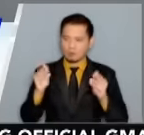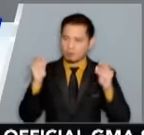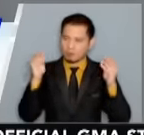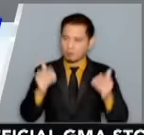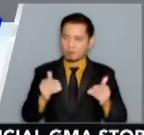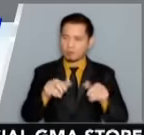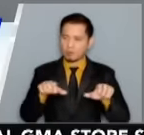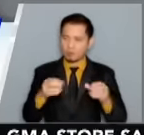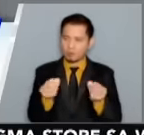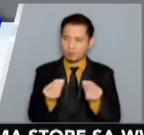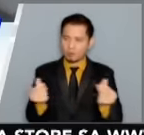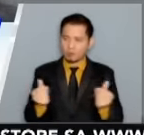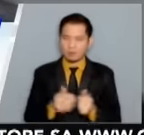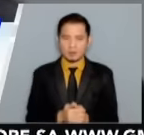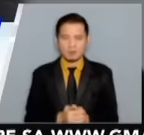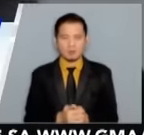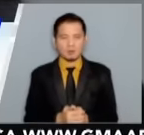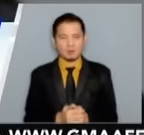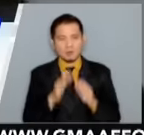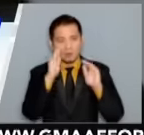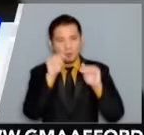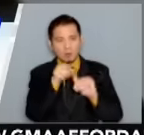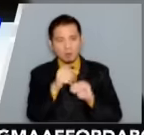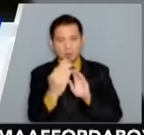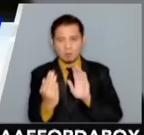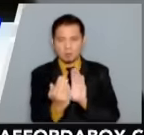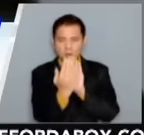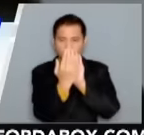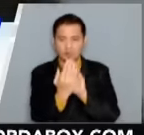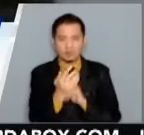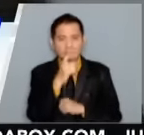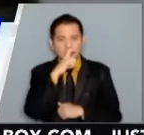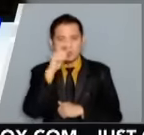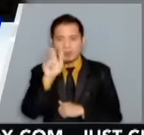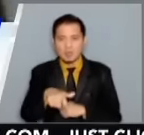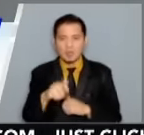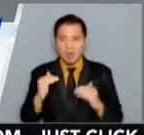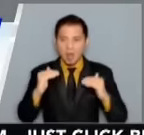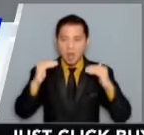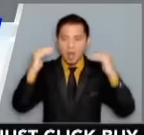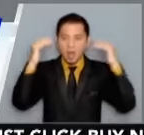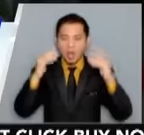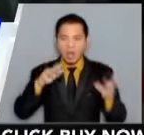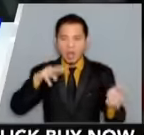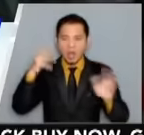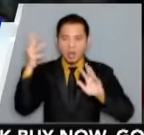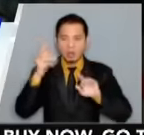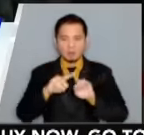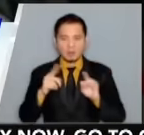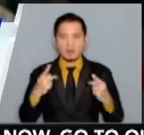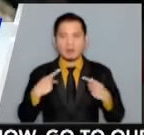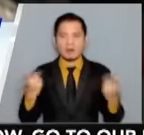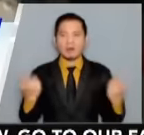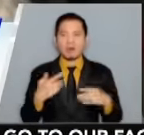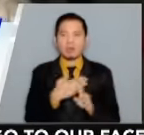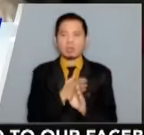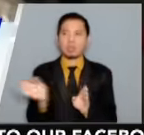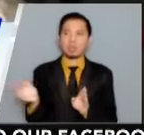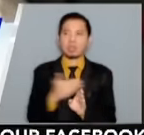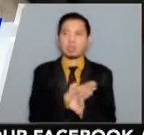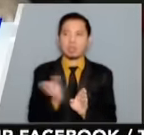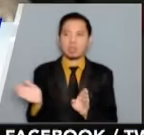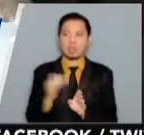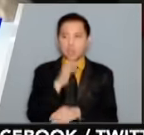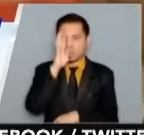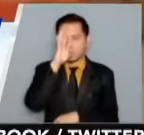lang humarap na sila, eh hindi na kailangan umabot sa ganito. Eh kaso ang dami pa niyang drama. Binigyan pa noon ng